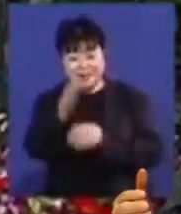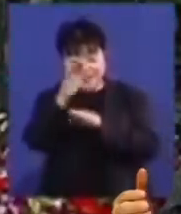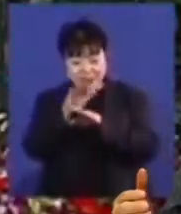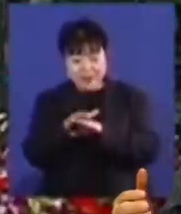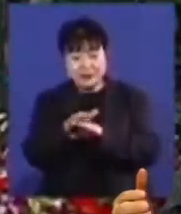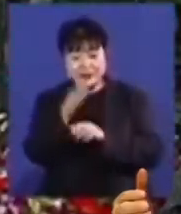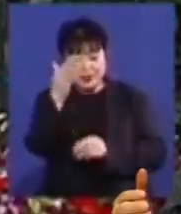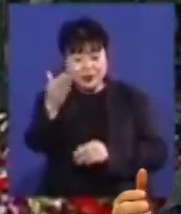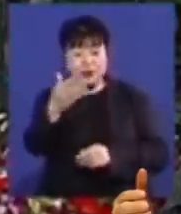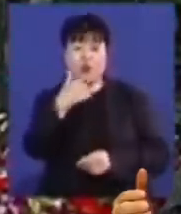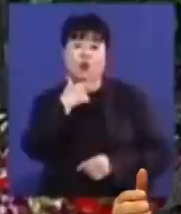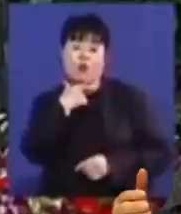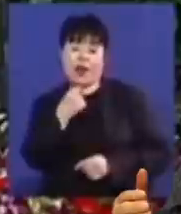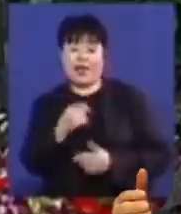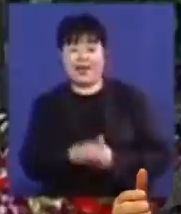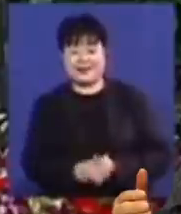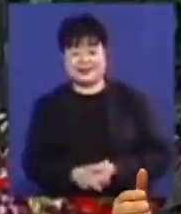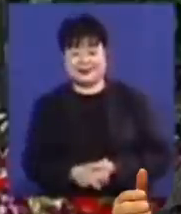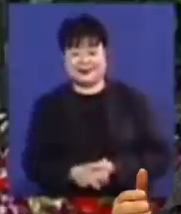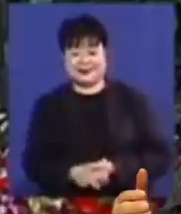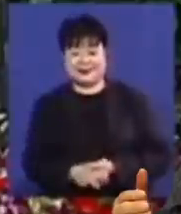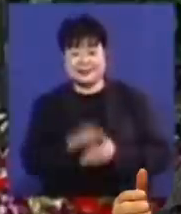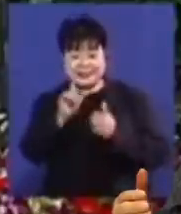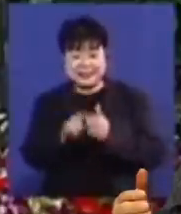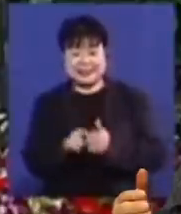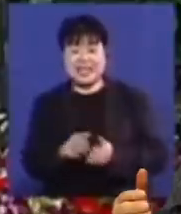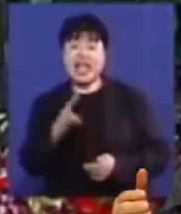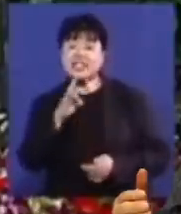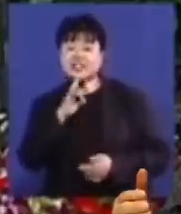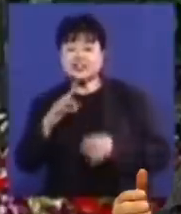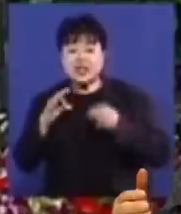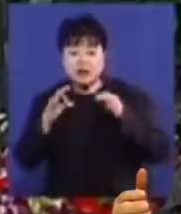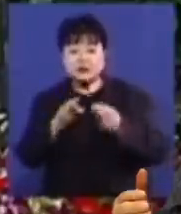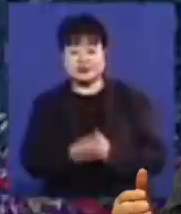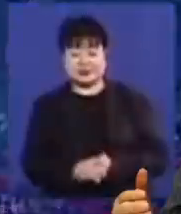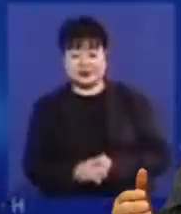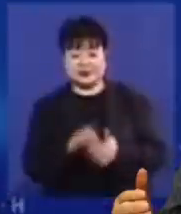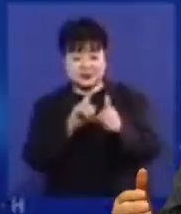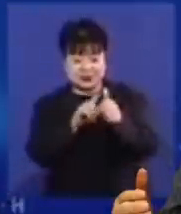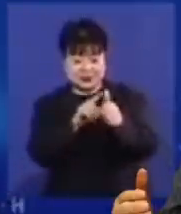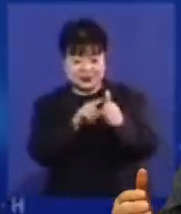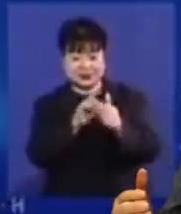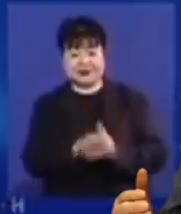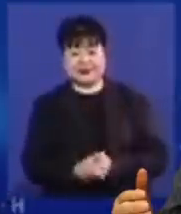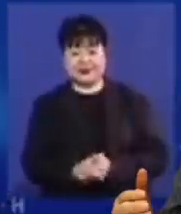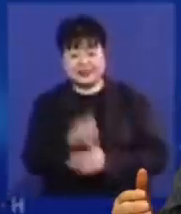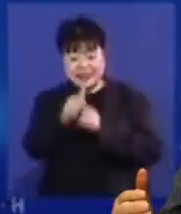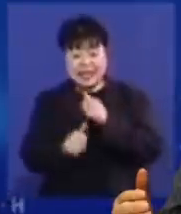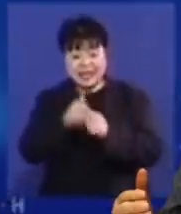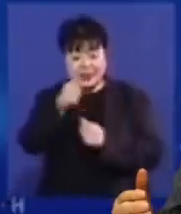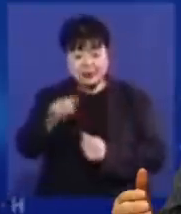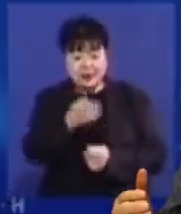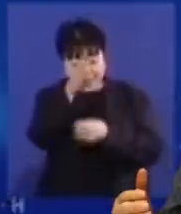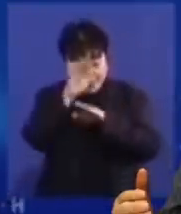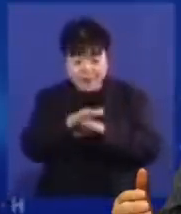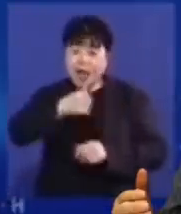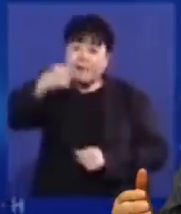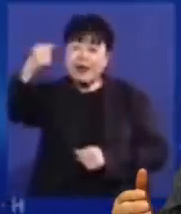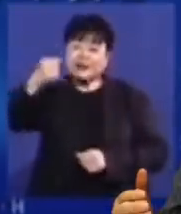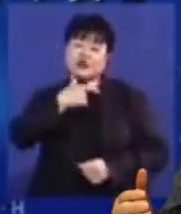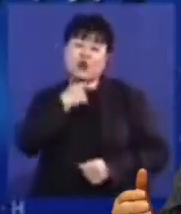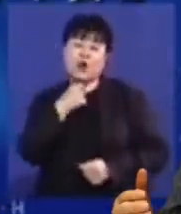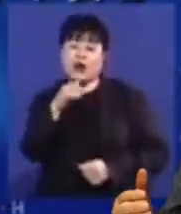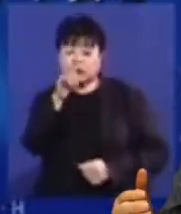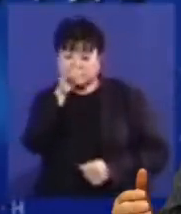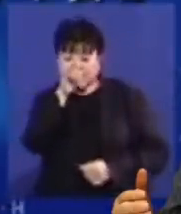예배드리는 여러분을 원하십니다. 이 시대의 선지자로 불리는 A.W. 토저는 이렇게 말했습니다. 하나님은 우리의 예배를 받으시기를